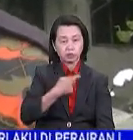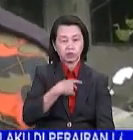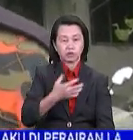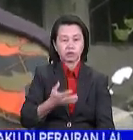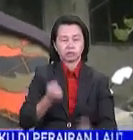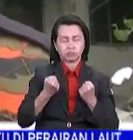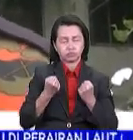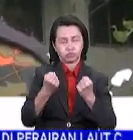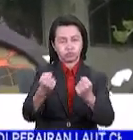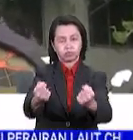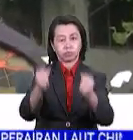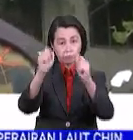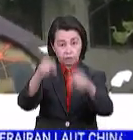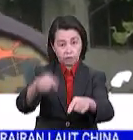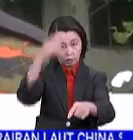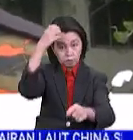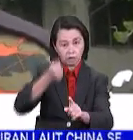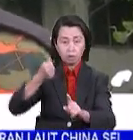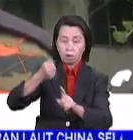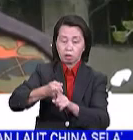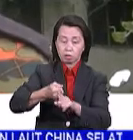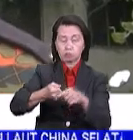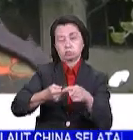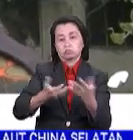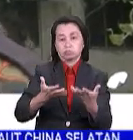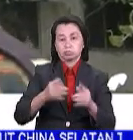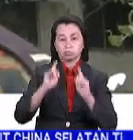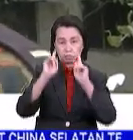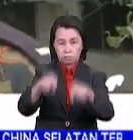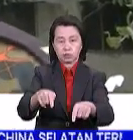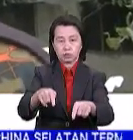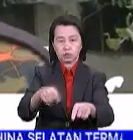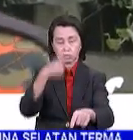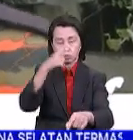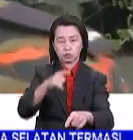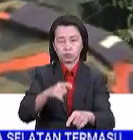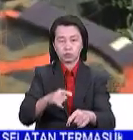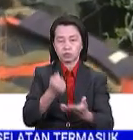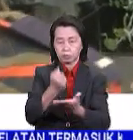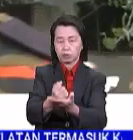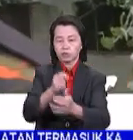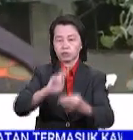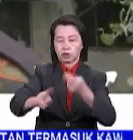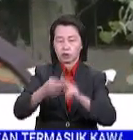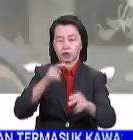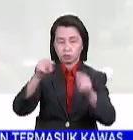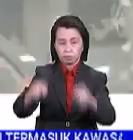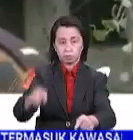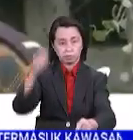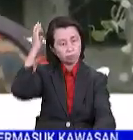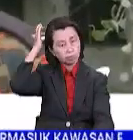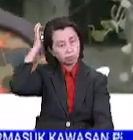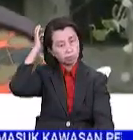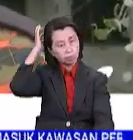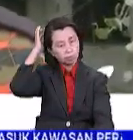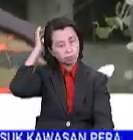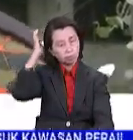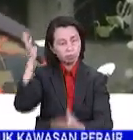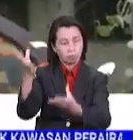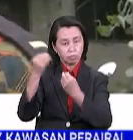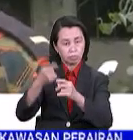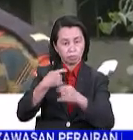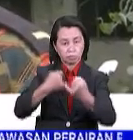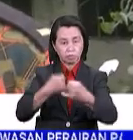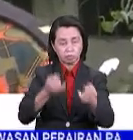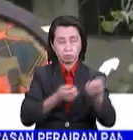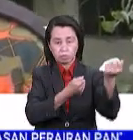terus gerak ke sinilah. Setelah diarahkan, terus gerak ke sinilah. Untuk membantu rakan-rakan ke sinilah. Maklumat kami daripada Jabatan